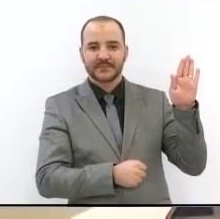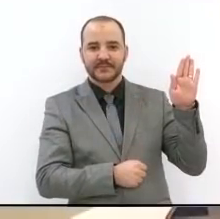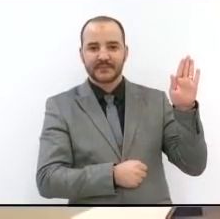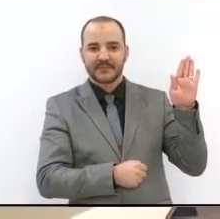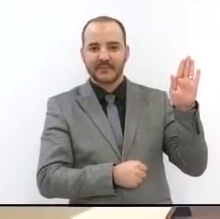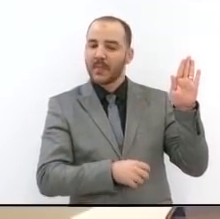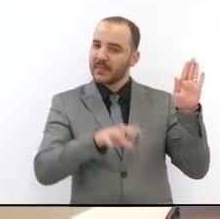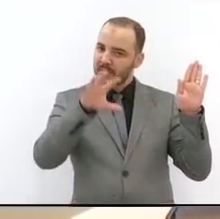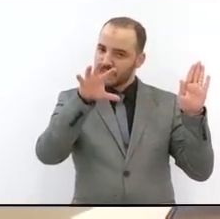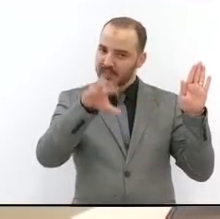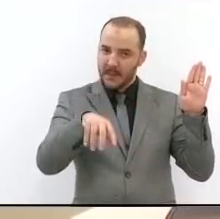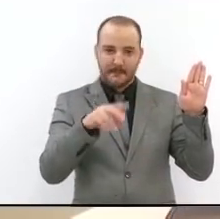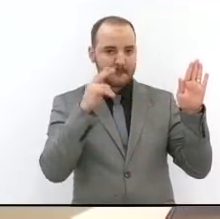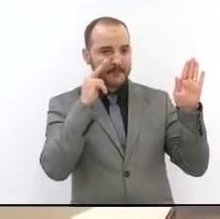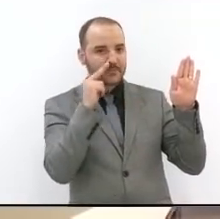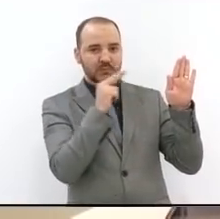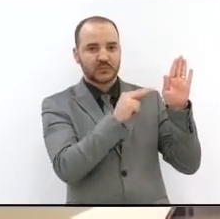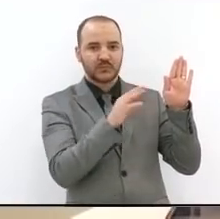نعم، نرى